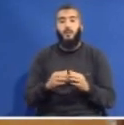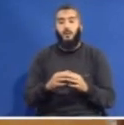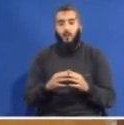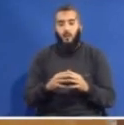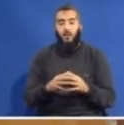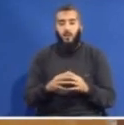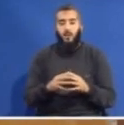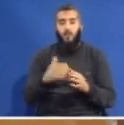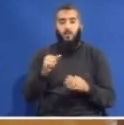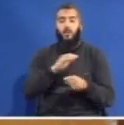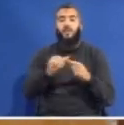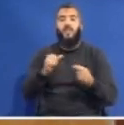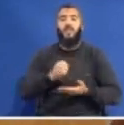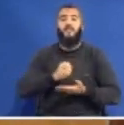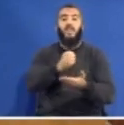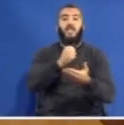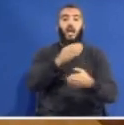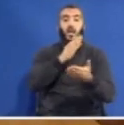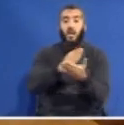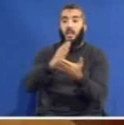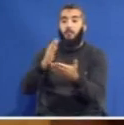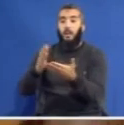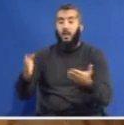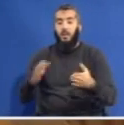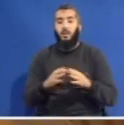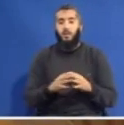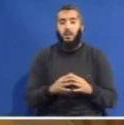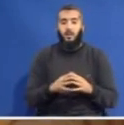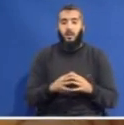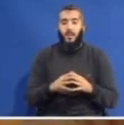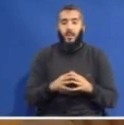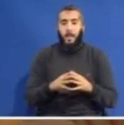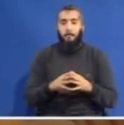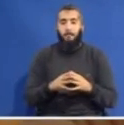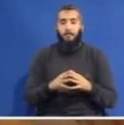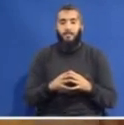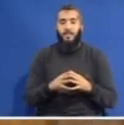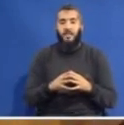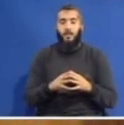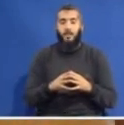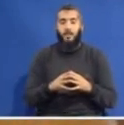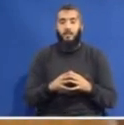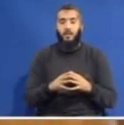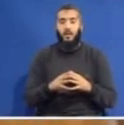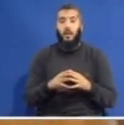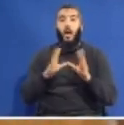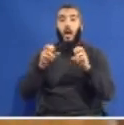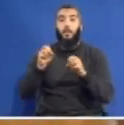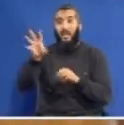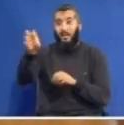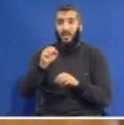المنابات على الفروع وفروع الفروع مهما تنازلوا مهما نزلوا. فلما تستخرجوا